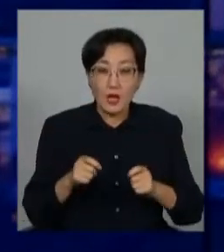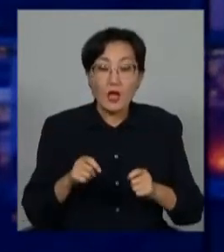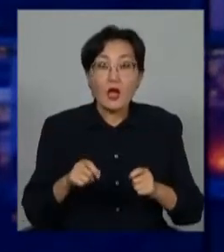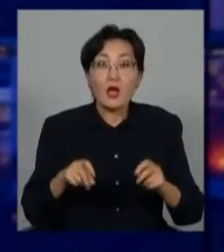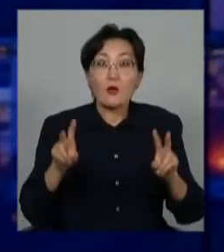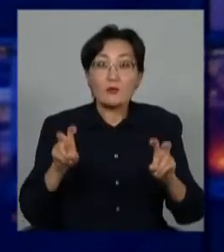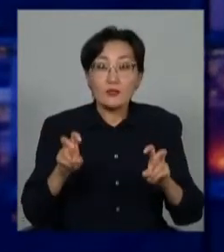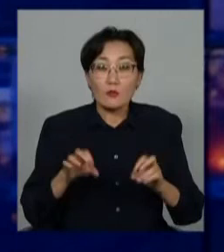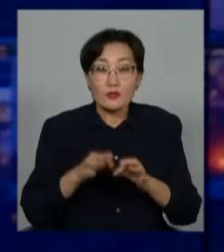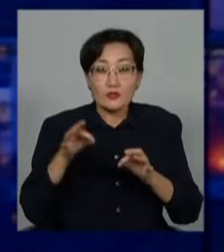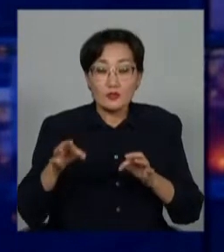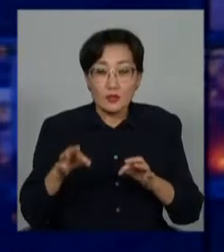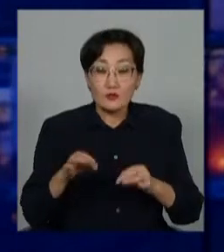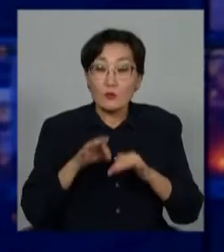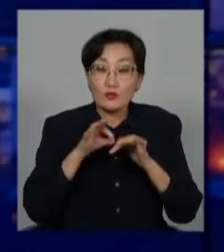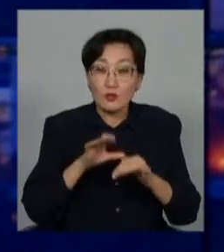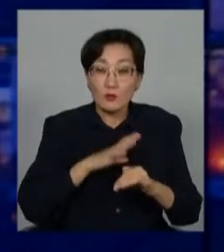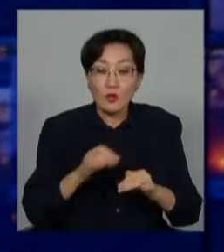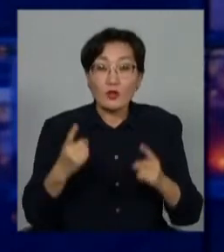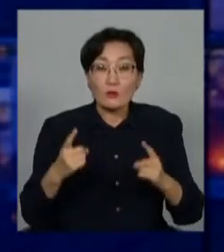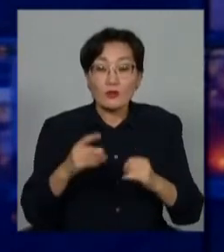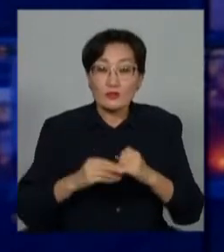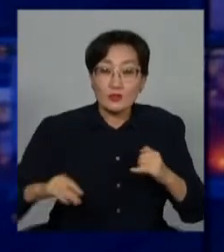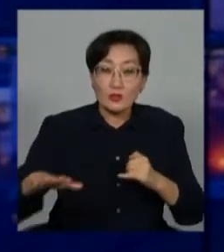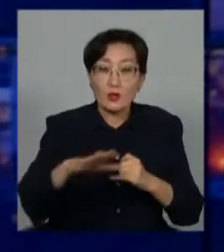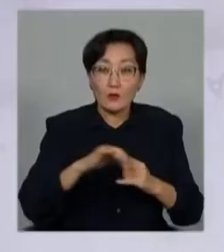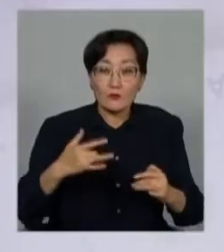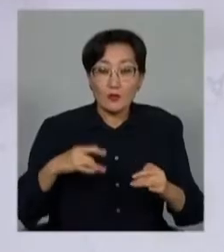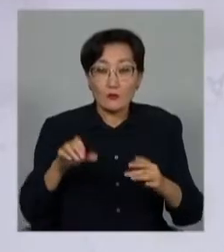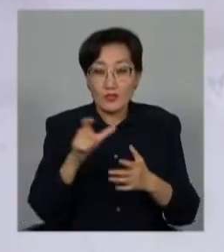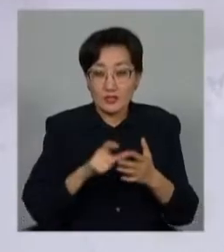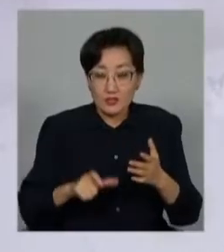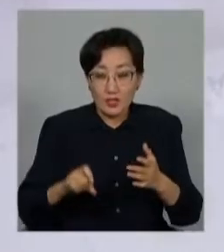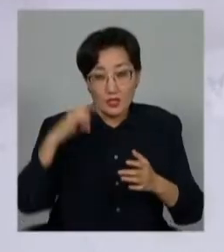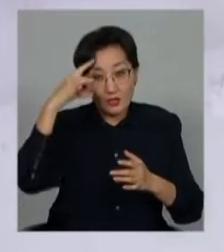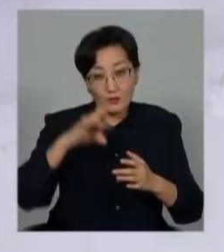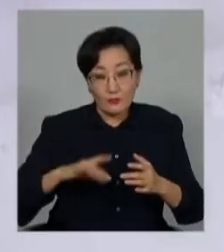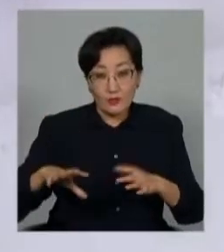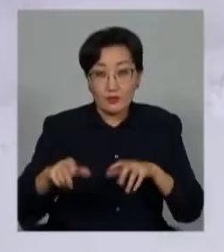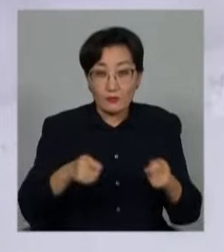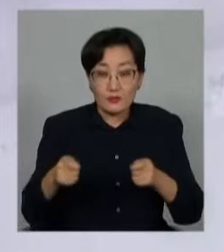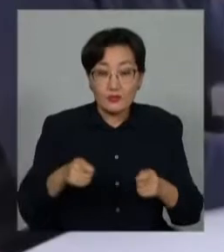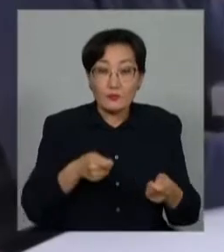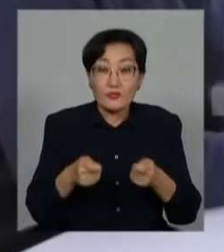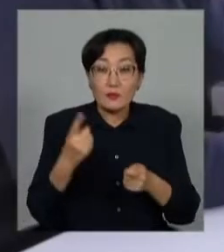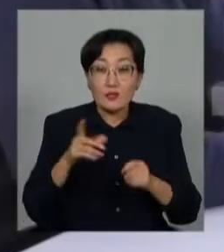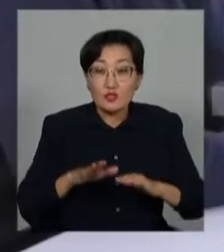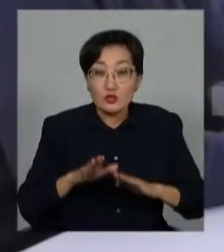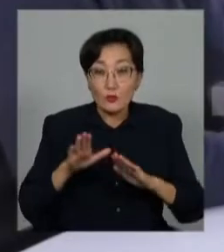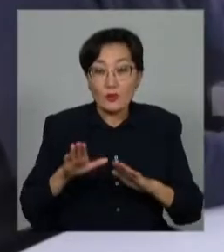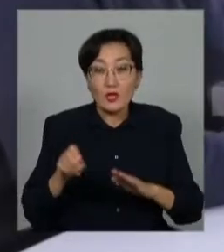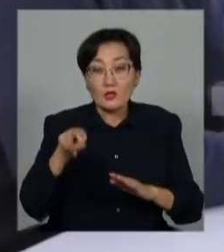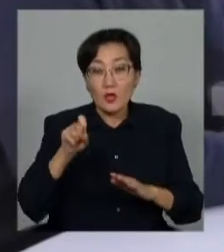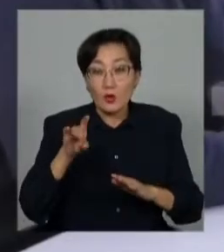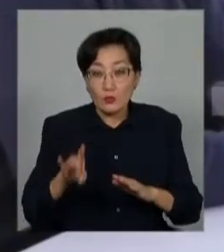атымен аталатын облыстың төрінде өтті. Ұлы дала ақын атты жиынға Қазақстан Республикасы президент әкімшілігінің бірінші орынбасары